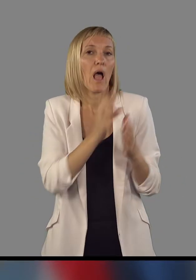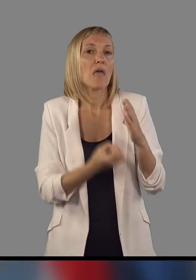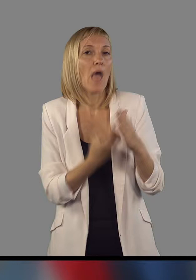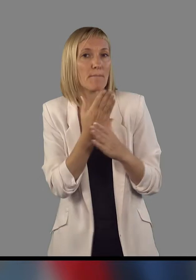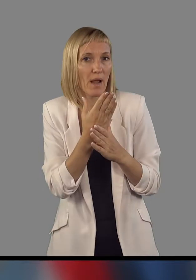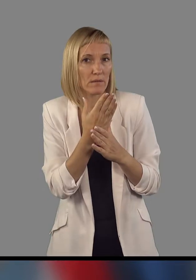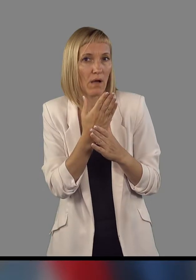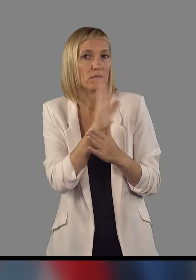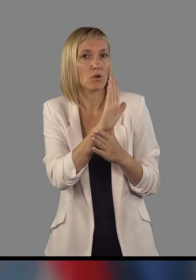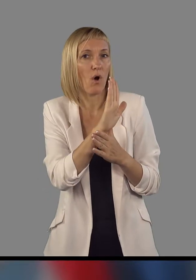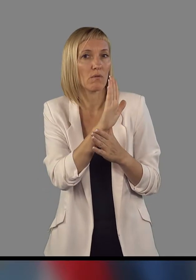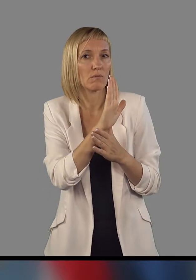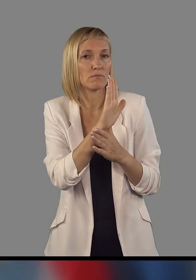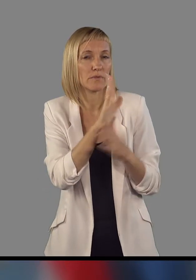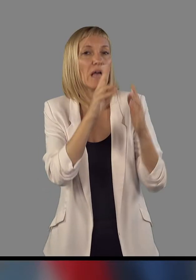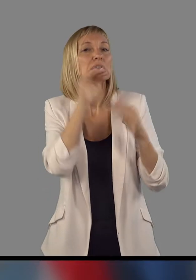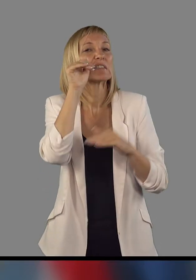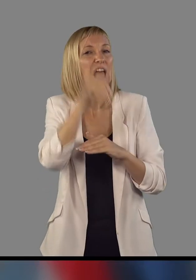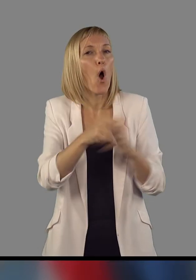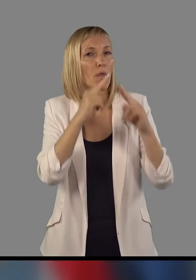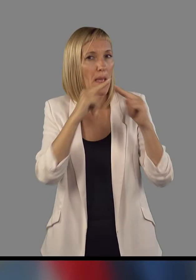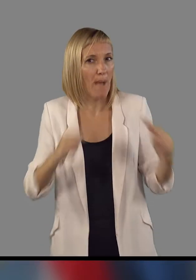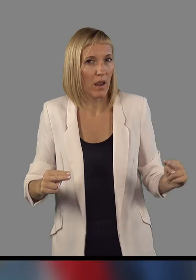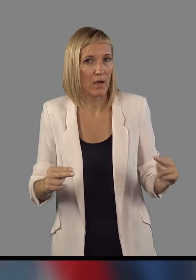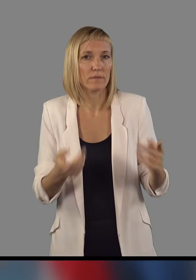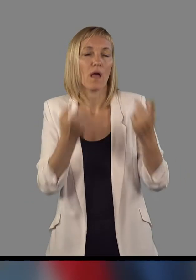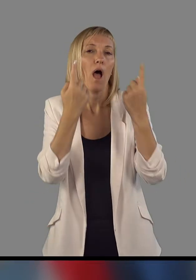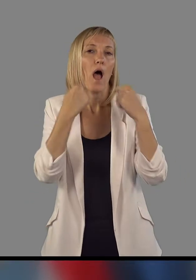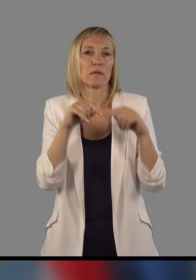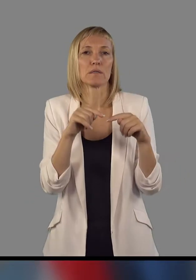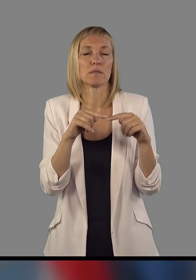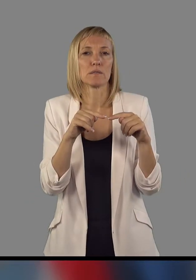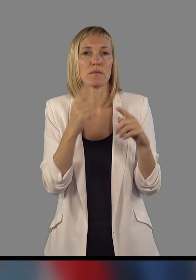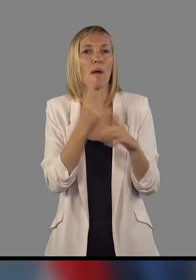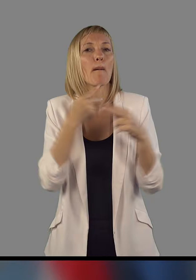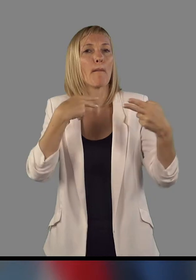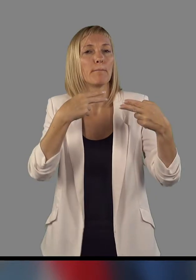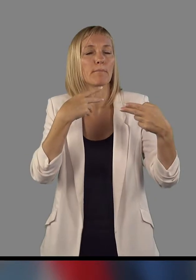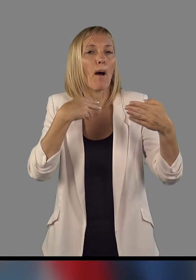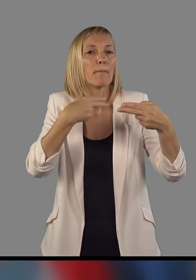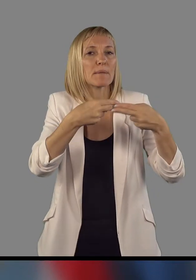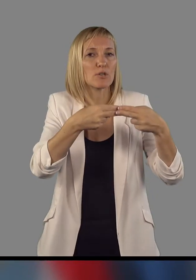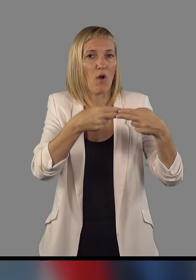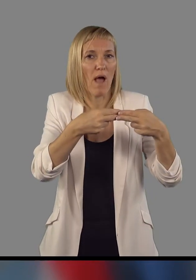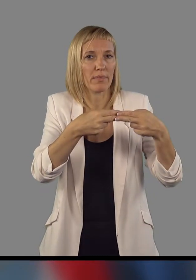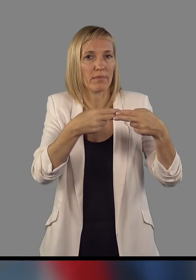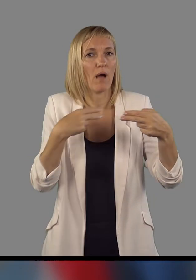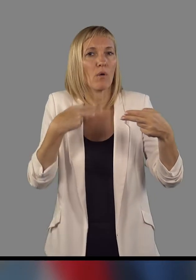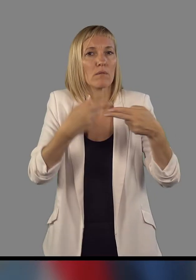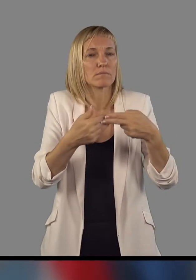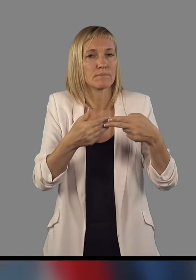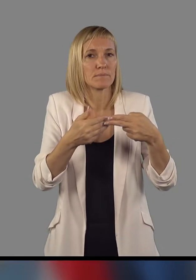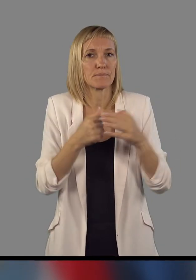vidika samega napredka Zahodnega Balkana, gospodarskega in drugega, kakor tudi